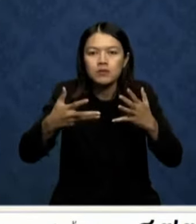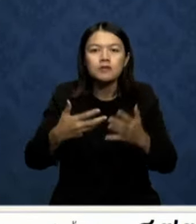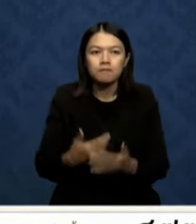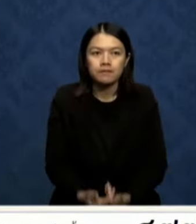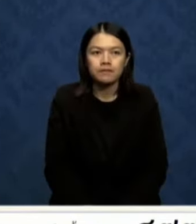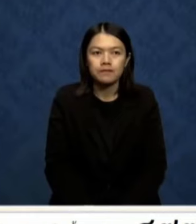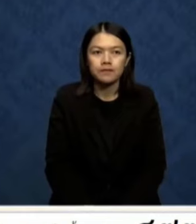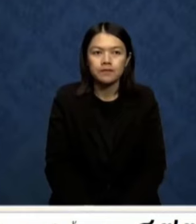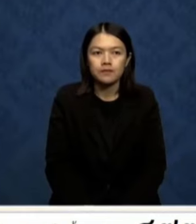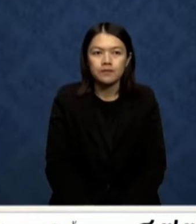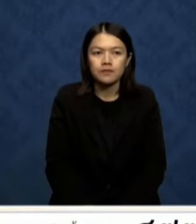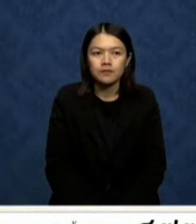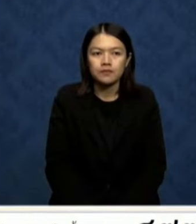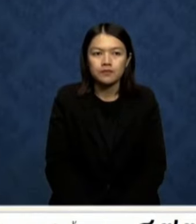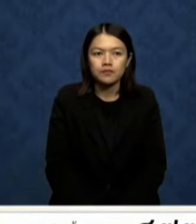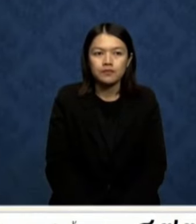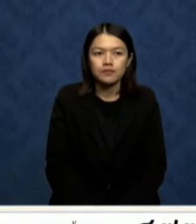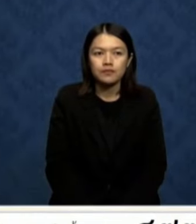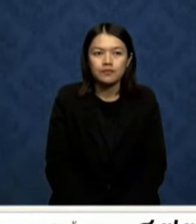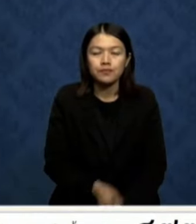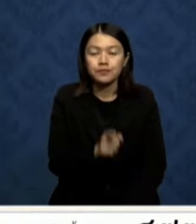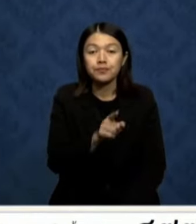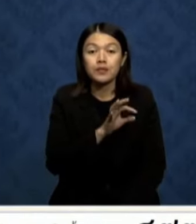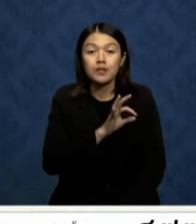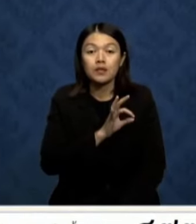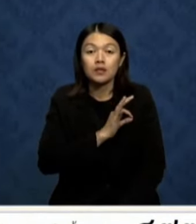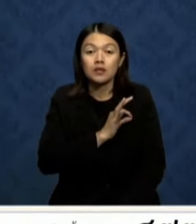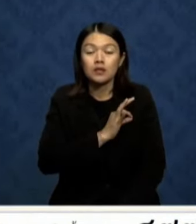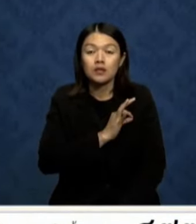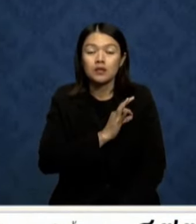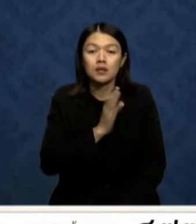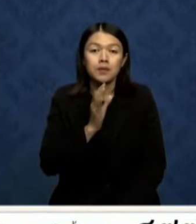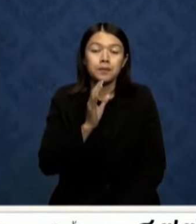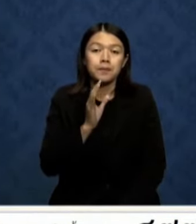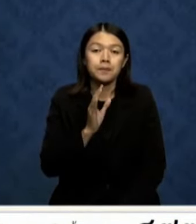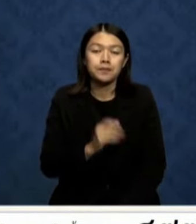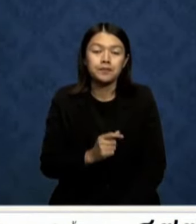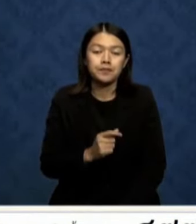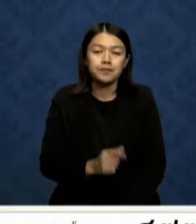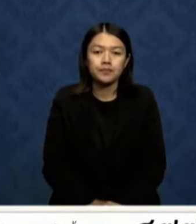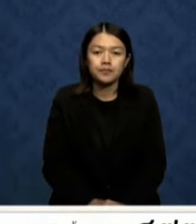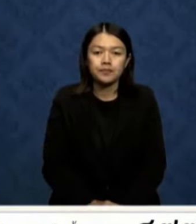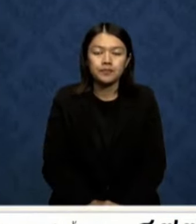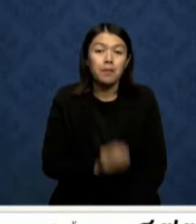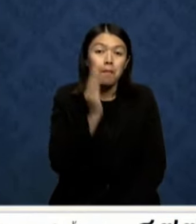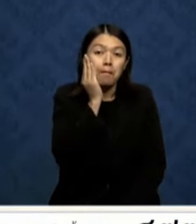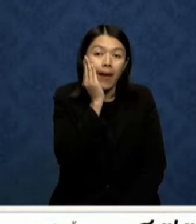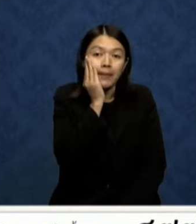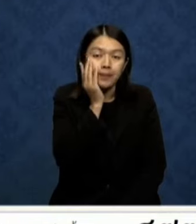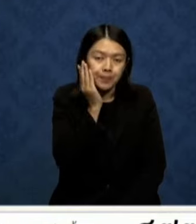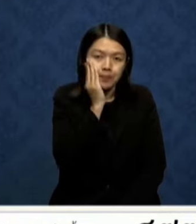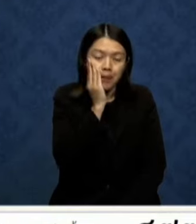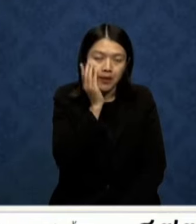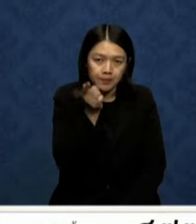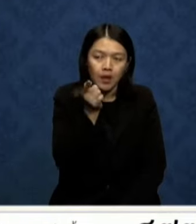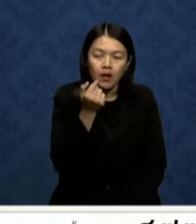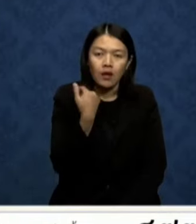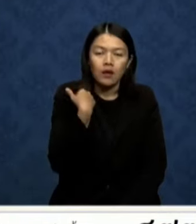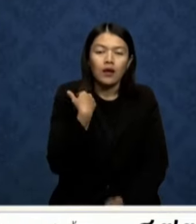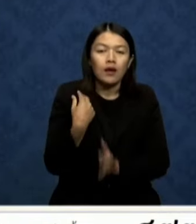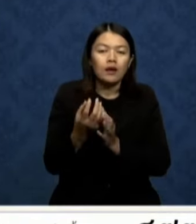ครับในส่วนของท่านสมาชิกท่านสิริกัญญาท่านชุติมาเองก็ได้มีข้อคิดเห็นซึ่งเป็นประโยชน์นะครับในเรื่องของการที่